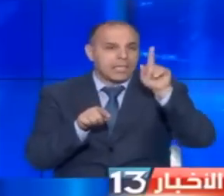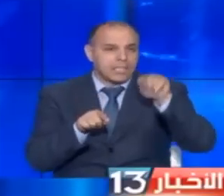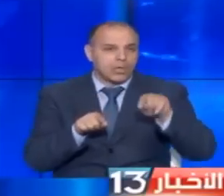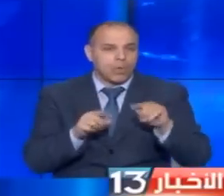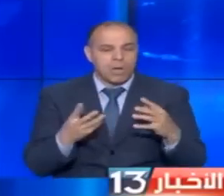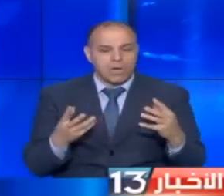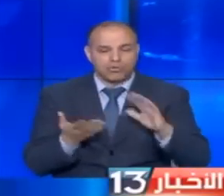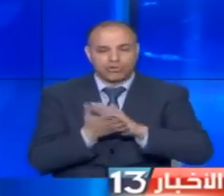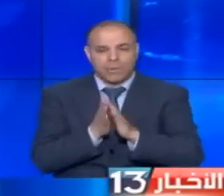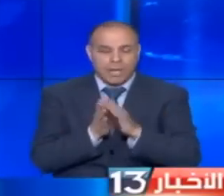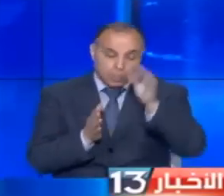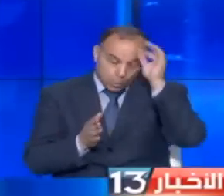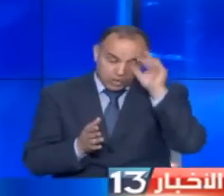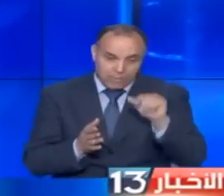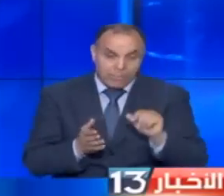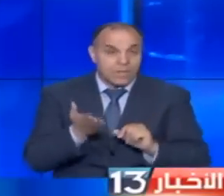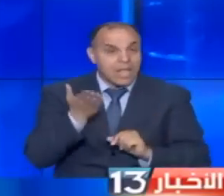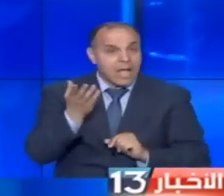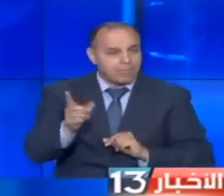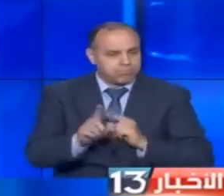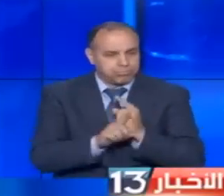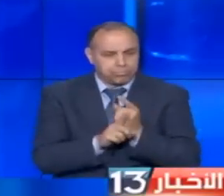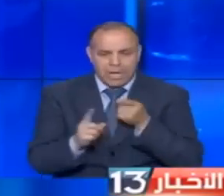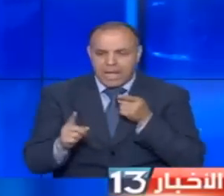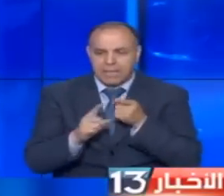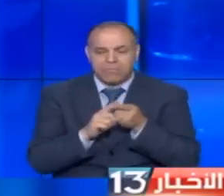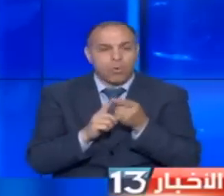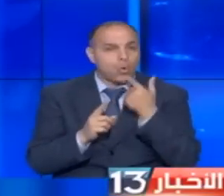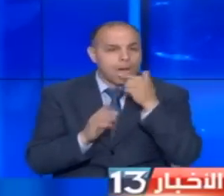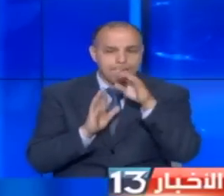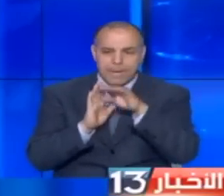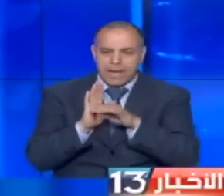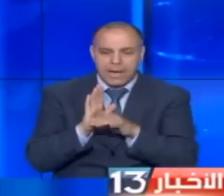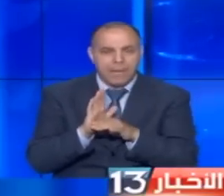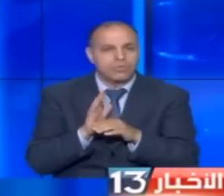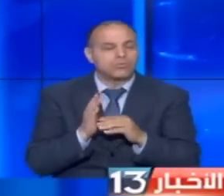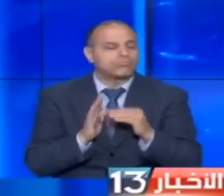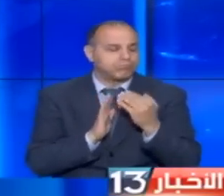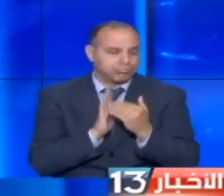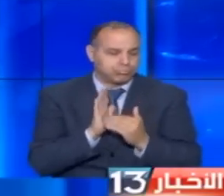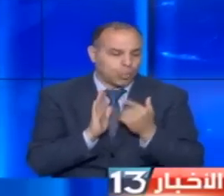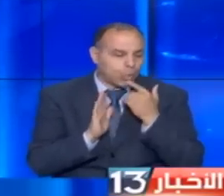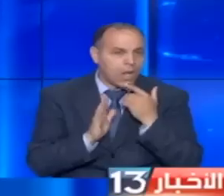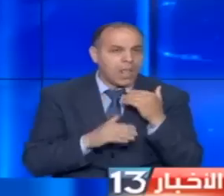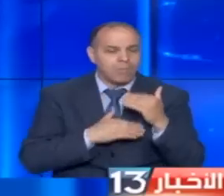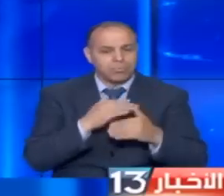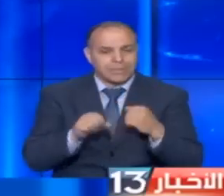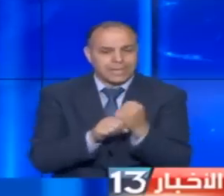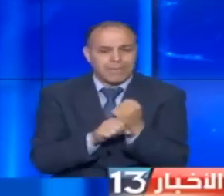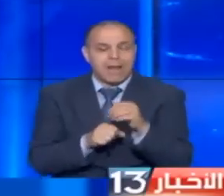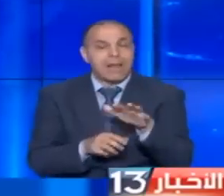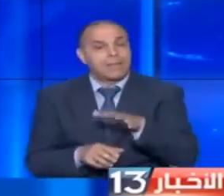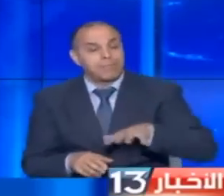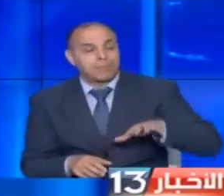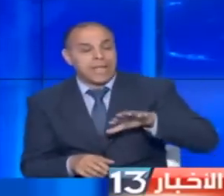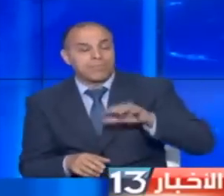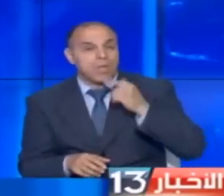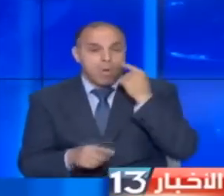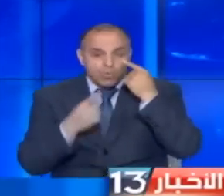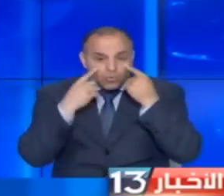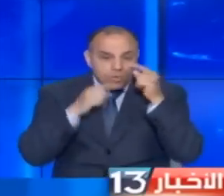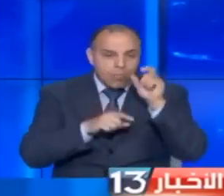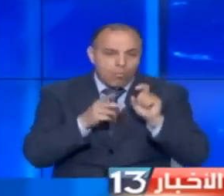الجمعيات الوطنيه لقاء يهدف الى ارساء برامج واليات تطور العمل البيئي الذي يراه